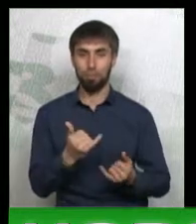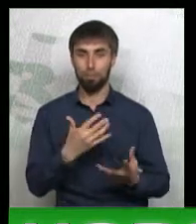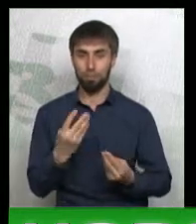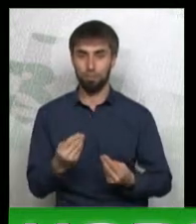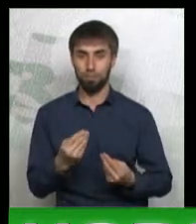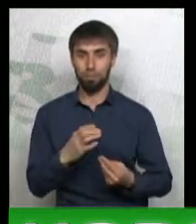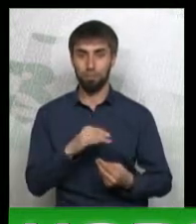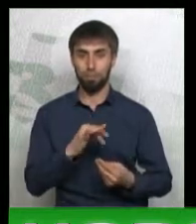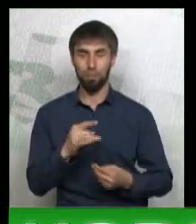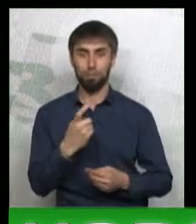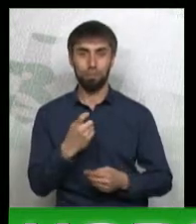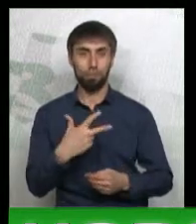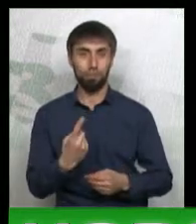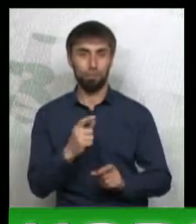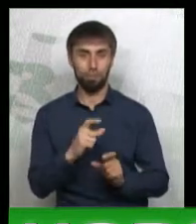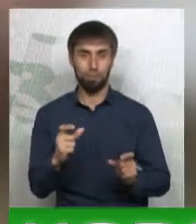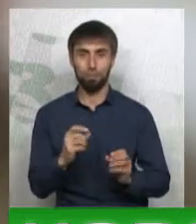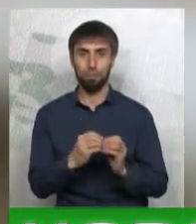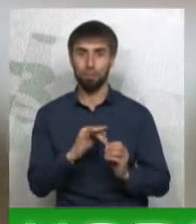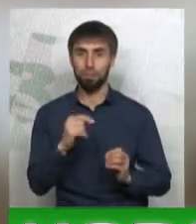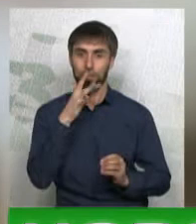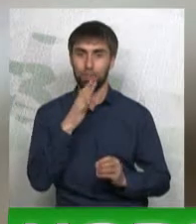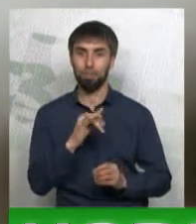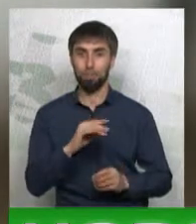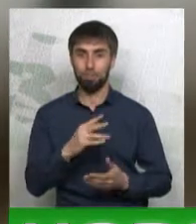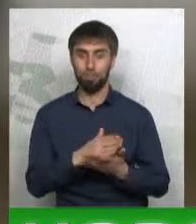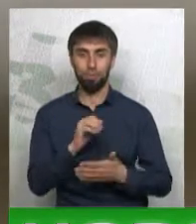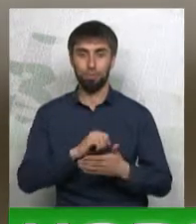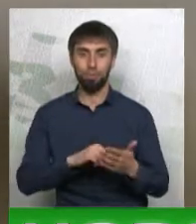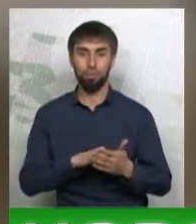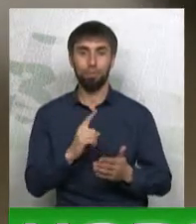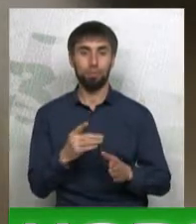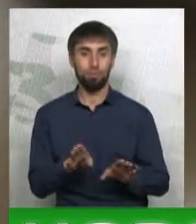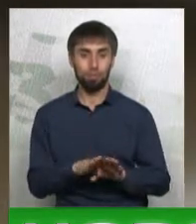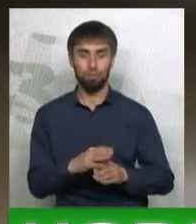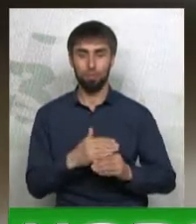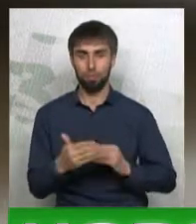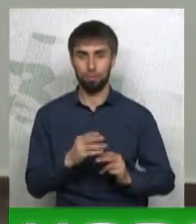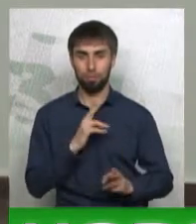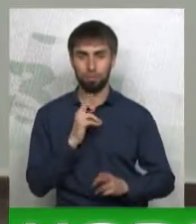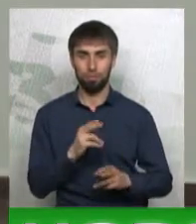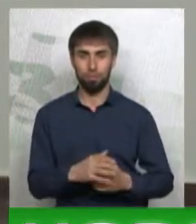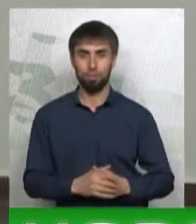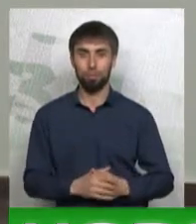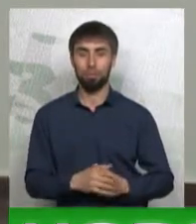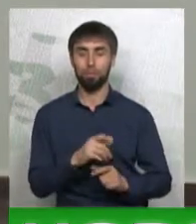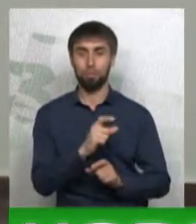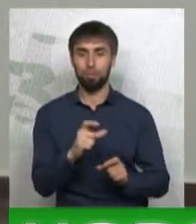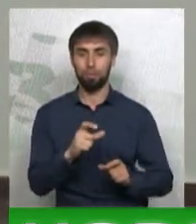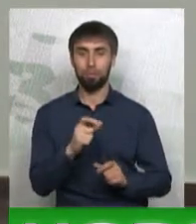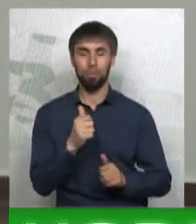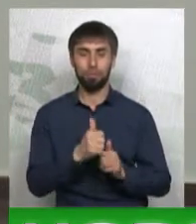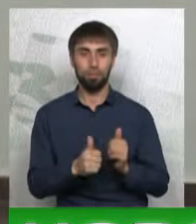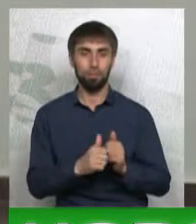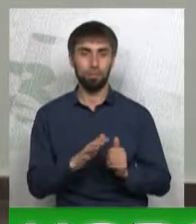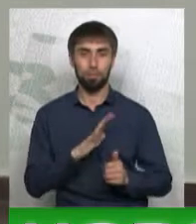сегодняшний день в стационаре 131 человек, 10 из которых на ИВЛ. Причина критического состояния – позднее обращение. Пациенты чаще всего